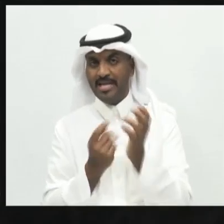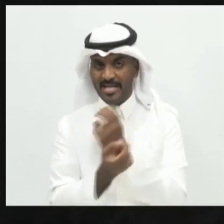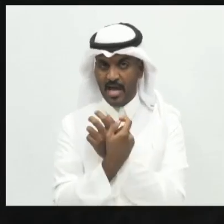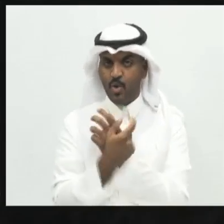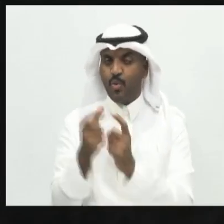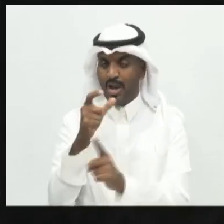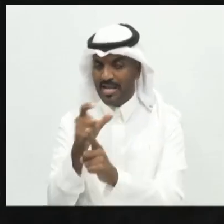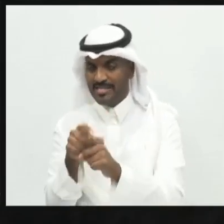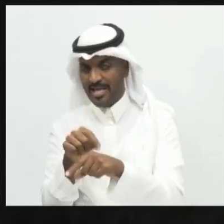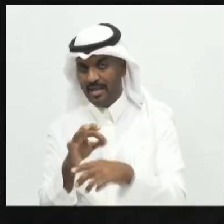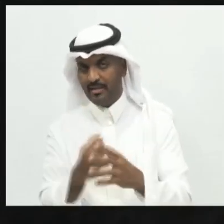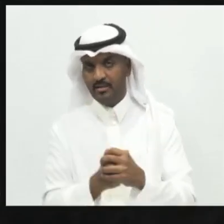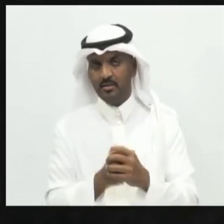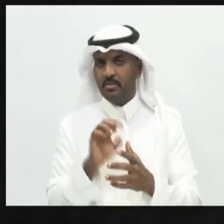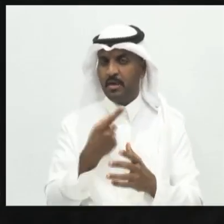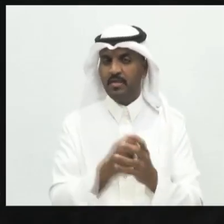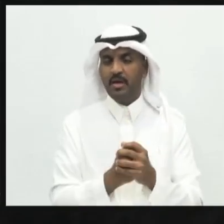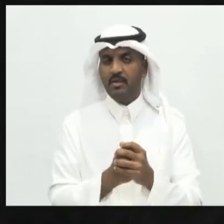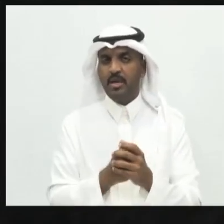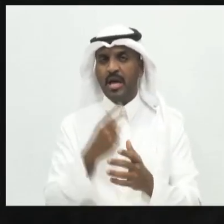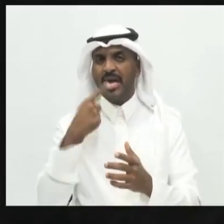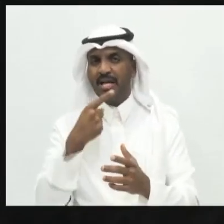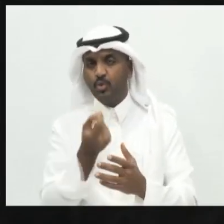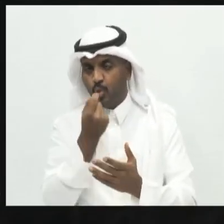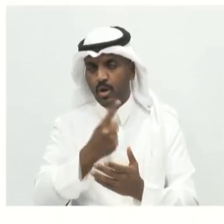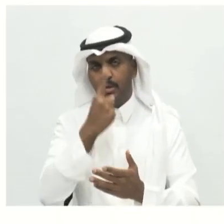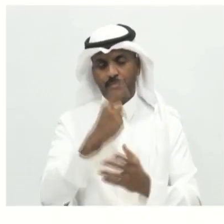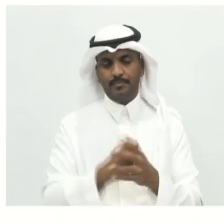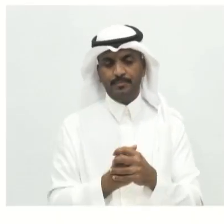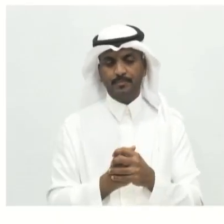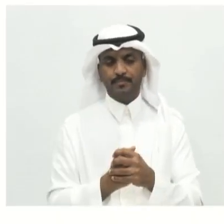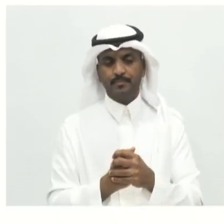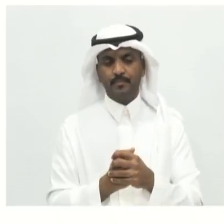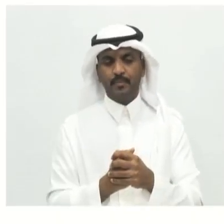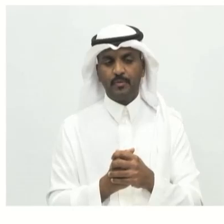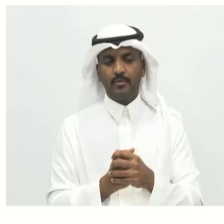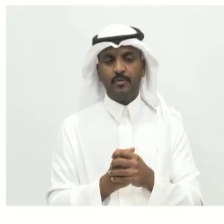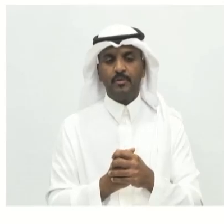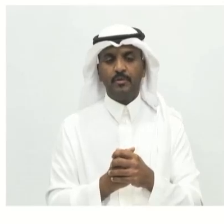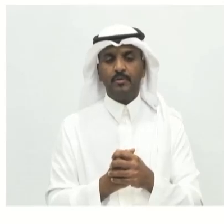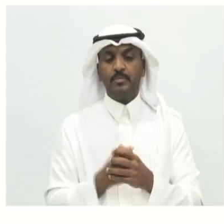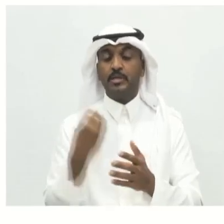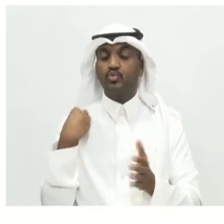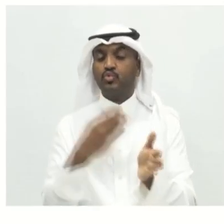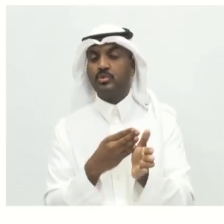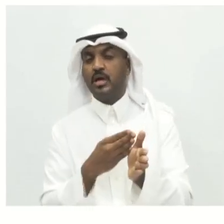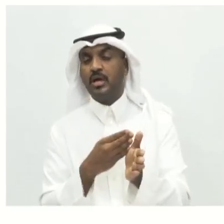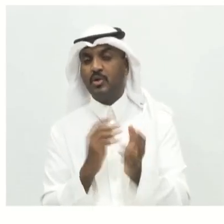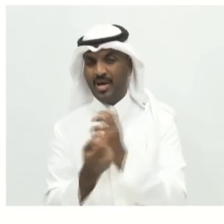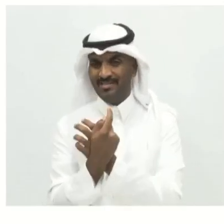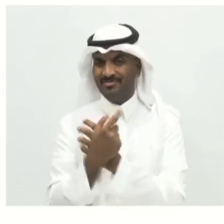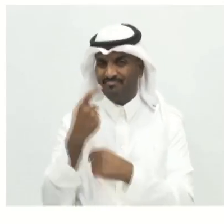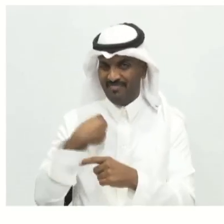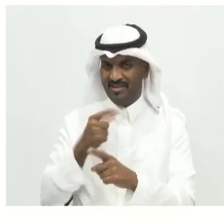الانسان بماذا بالرقيه الشرعيه اذا نقول من السنه ان يعالج المرء نفسه